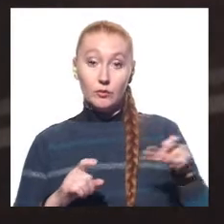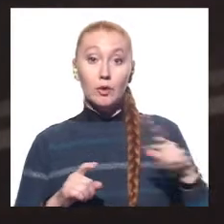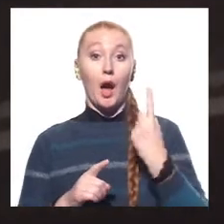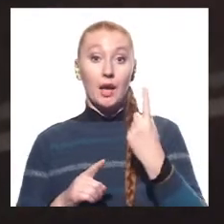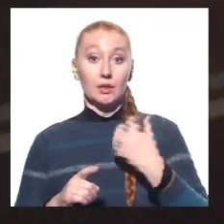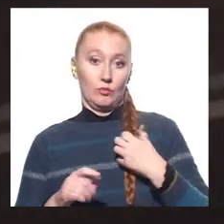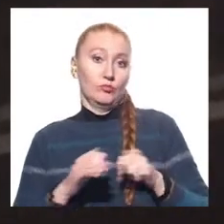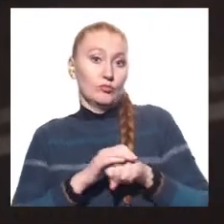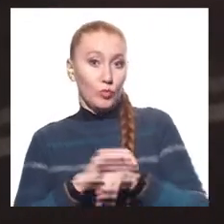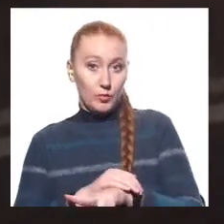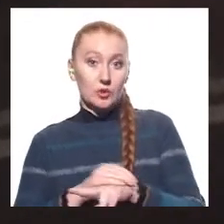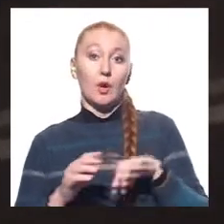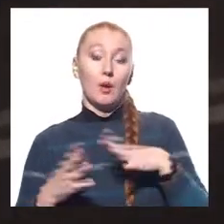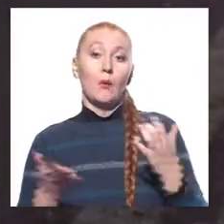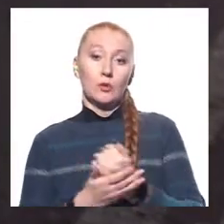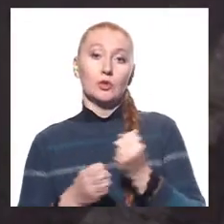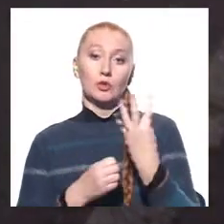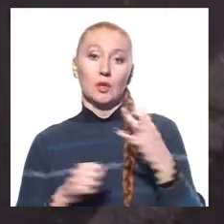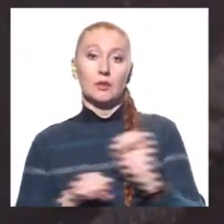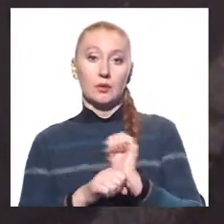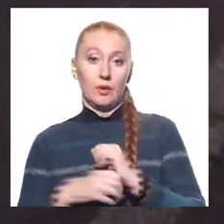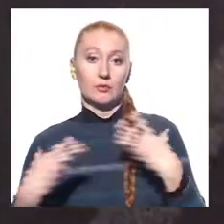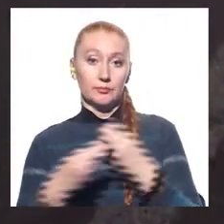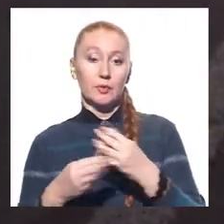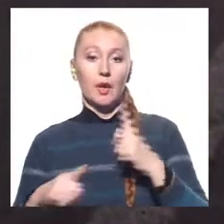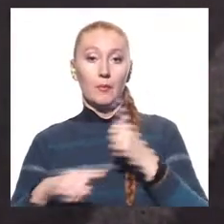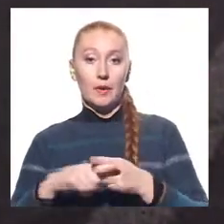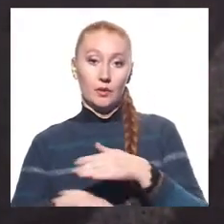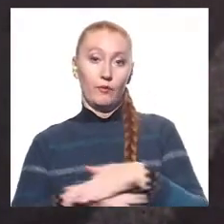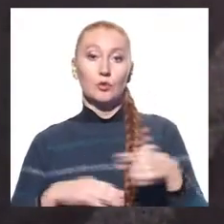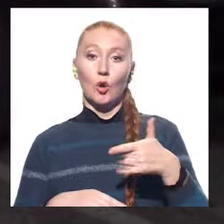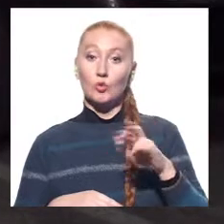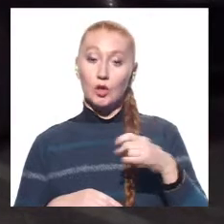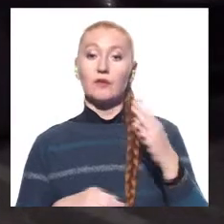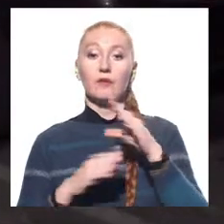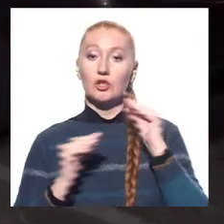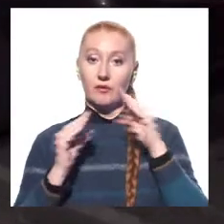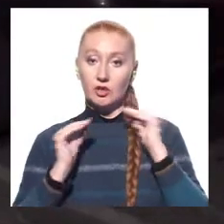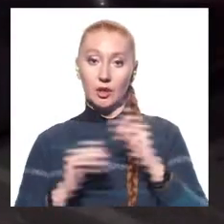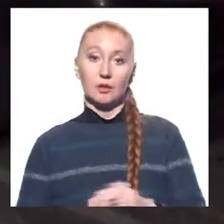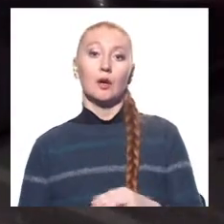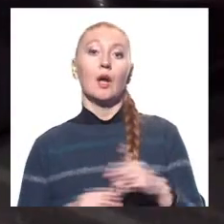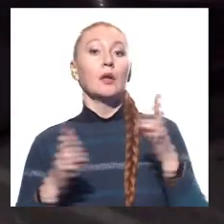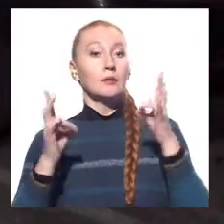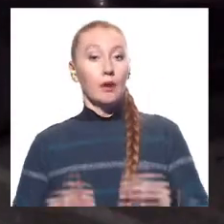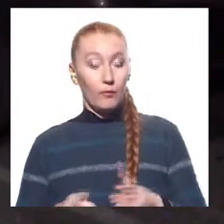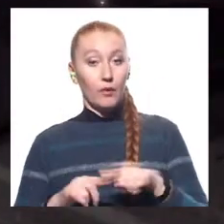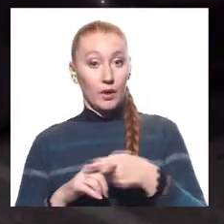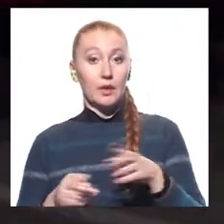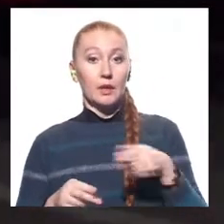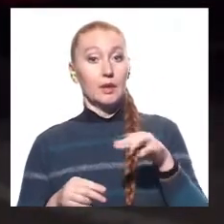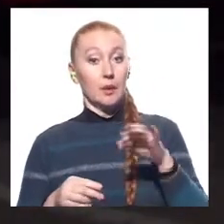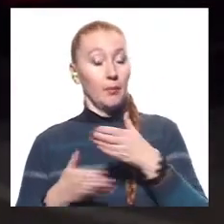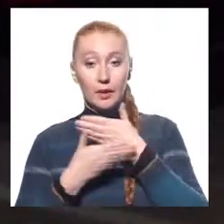із них намагався втекти і розбив 14 автівок на перехресті вулиць Грушевського та Шевченка. Травмованих внаслідок